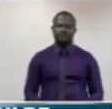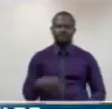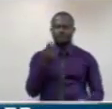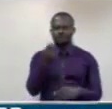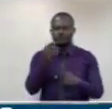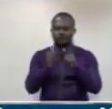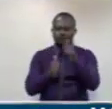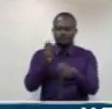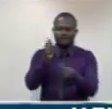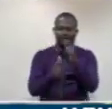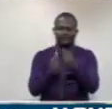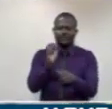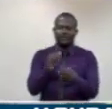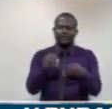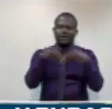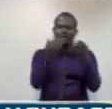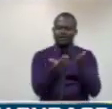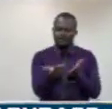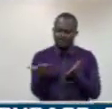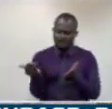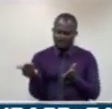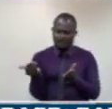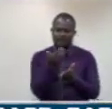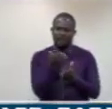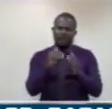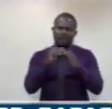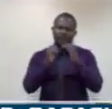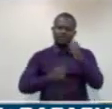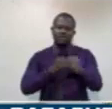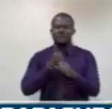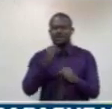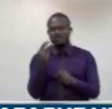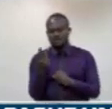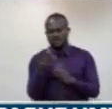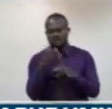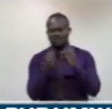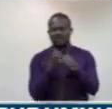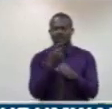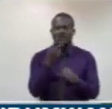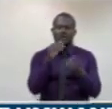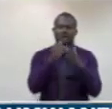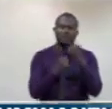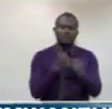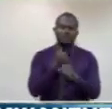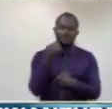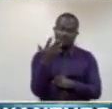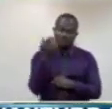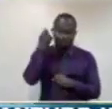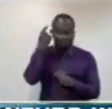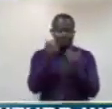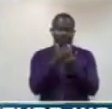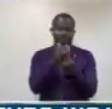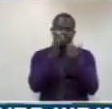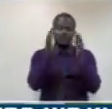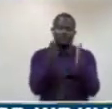y'amata ahabwa abana bari munsi y'imyaka ibiri, hagati y'imyaka ibiri n'itanu. Urumva umworozi